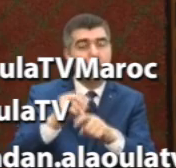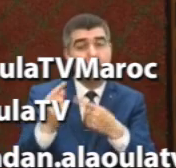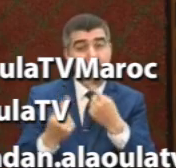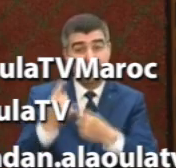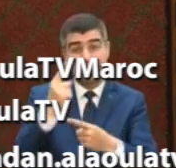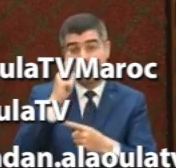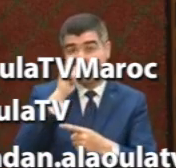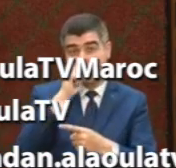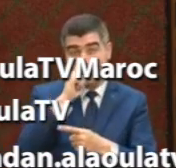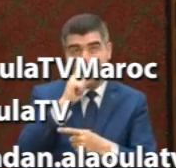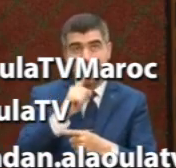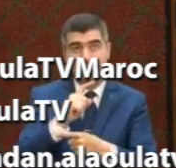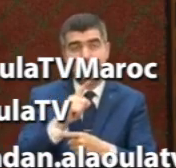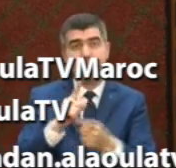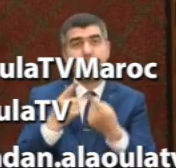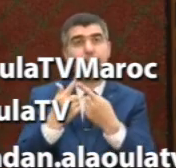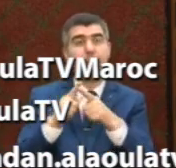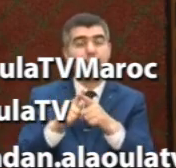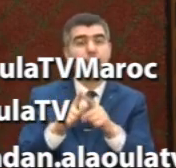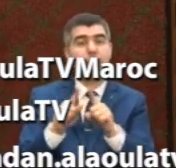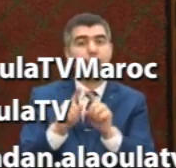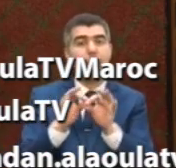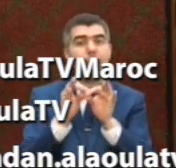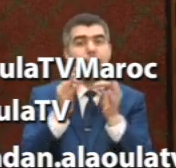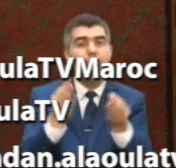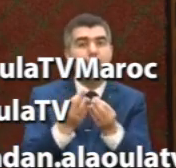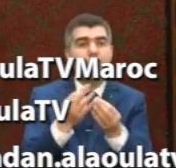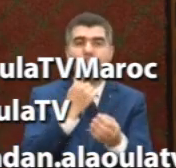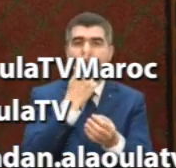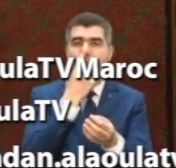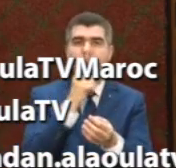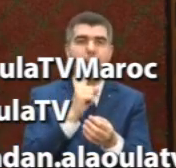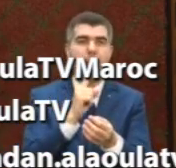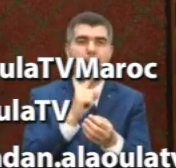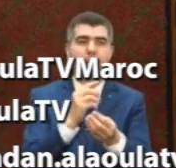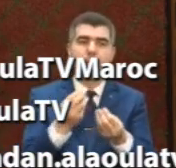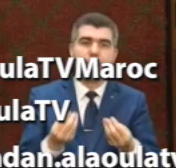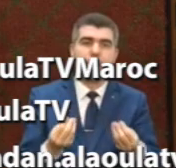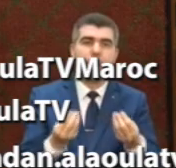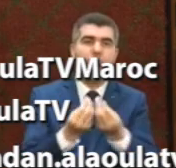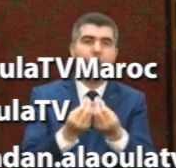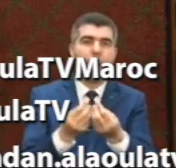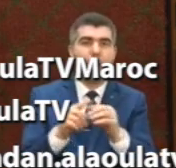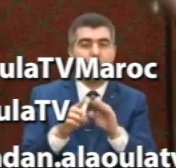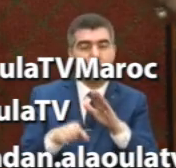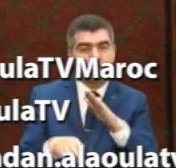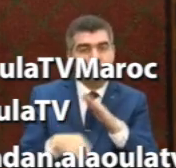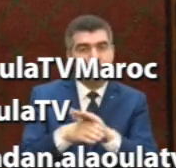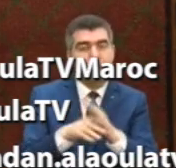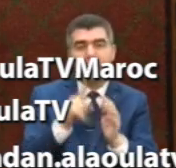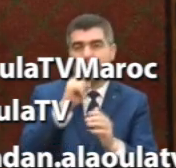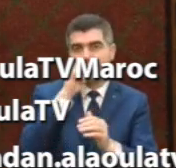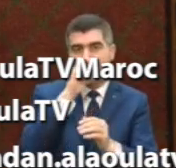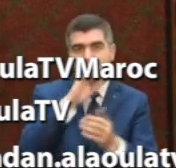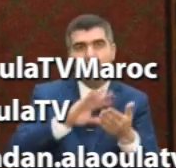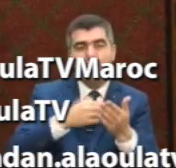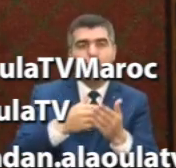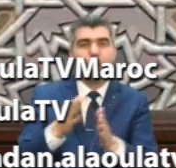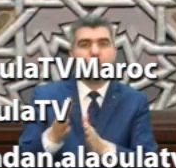الصعوبه، وغالبا الاسر ما كتنخرج في هذا البرنامج، والعمليه ديال الترحيل ديالهم كتكون صعبه وصعبه جدا.